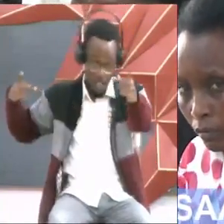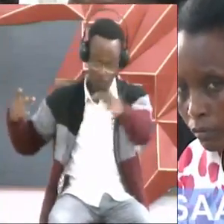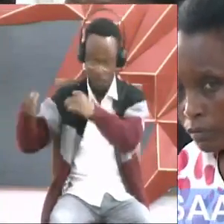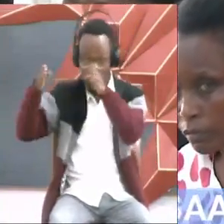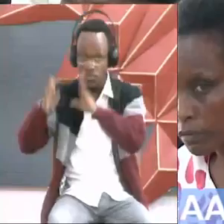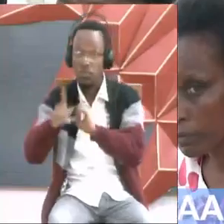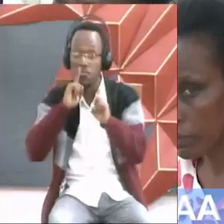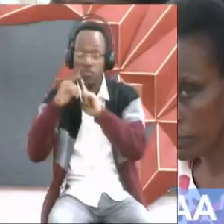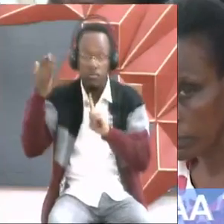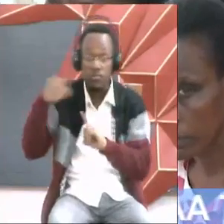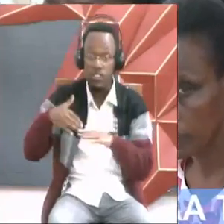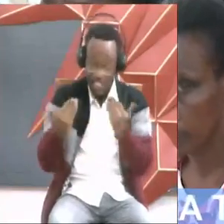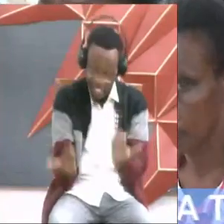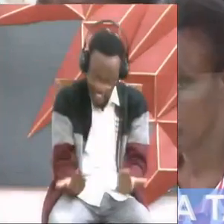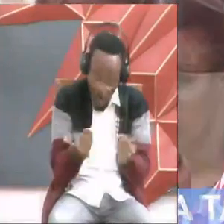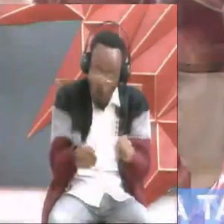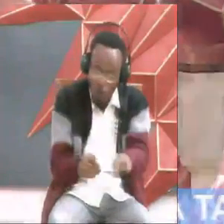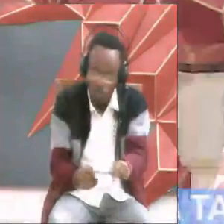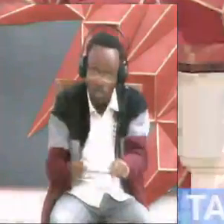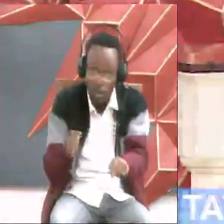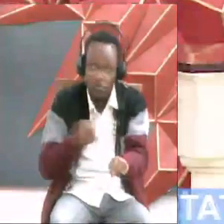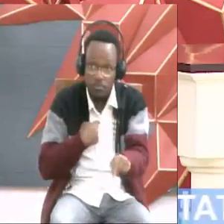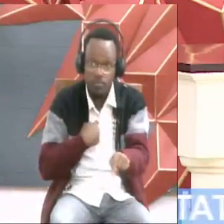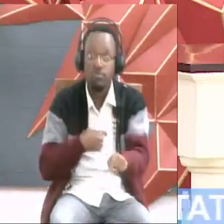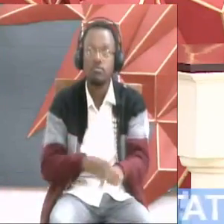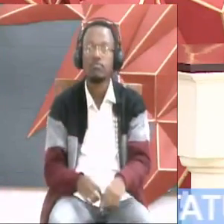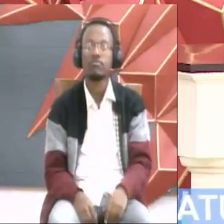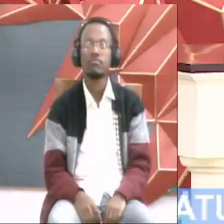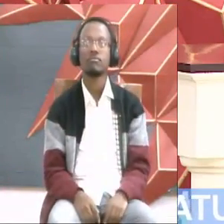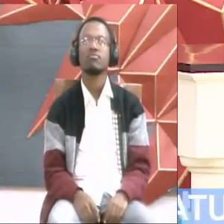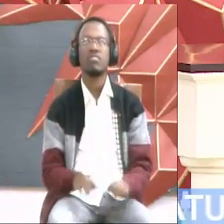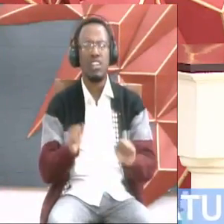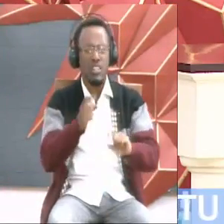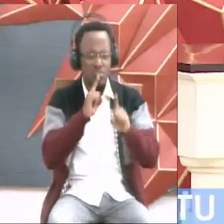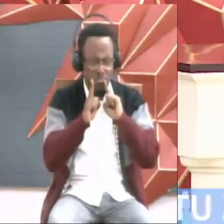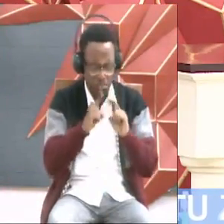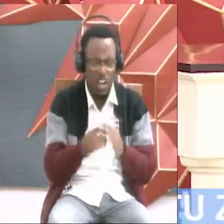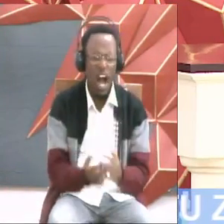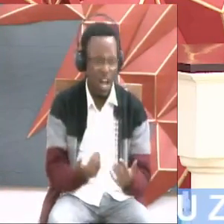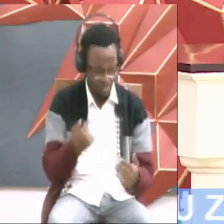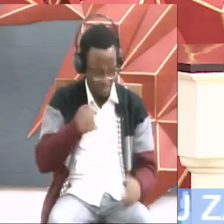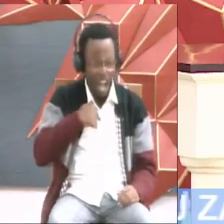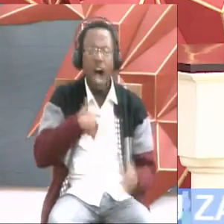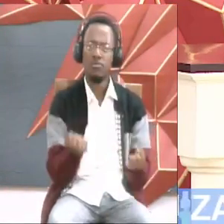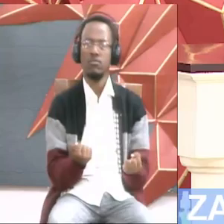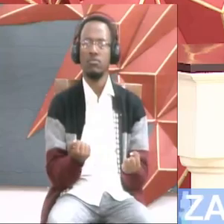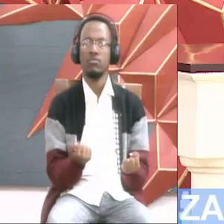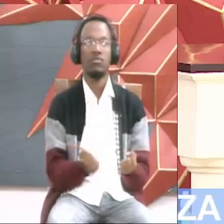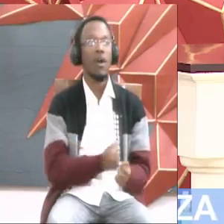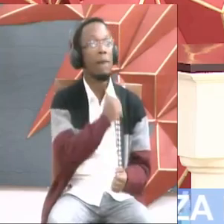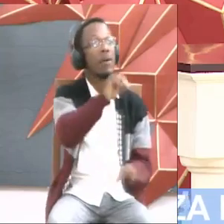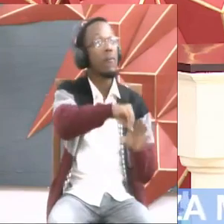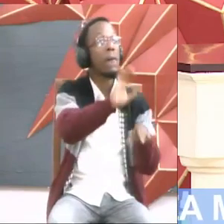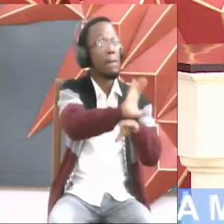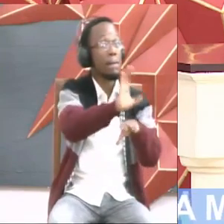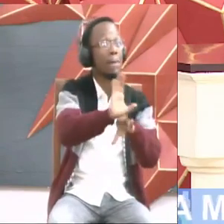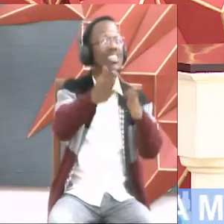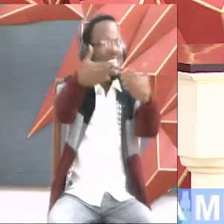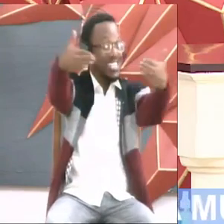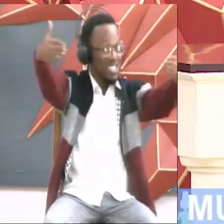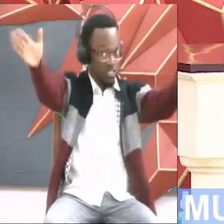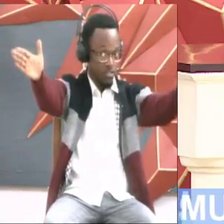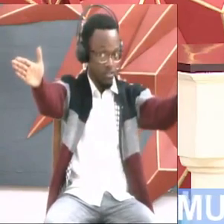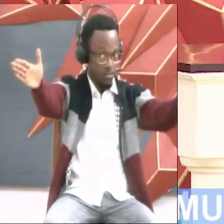atubwiye uyu munsi nanjye ndabifuza bindi afana muri asamble gusa ahubwo mu